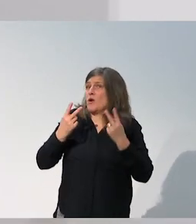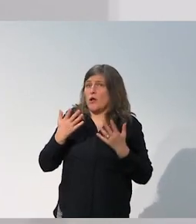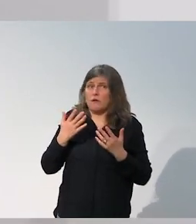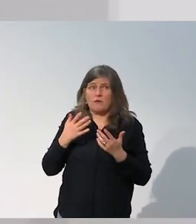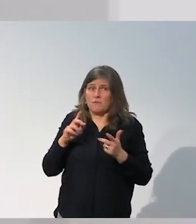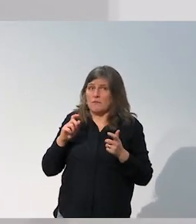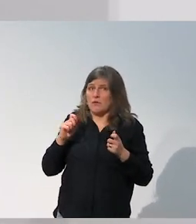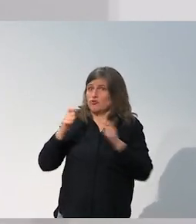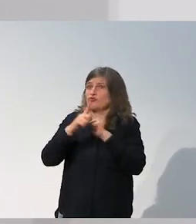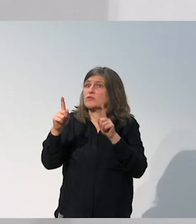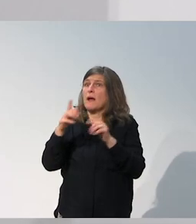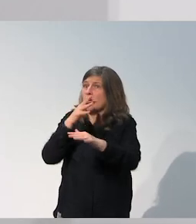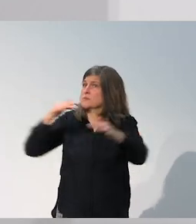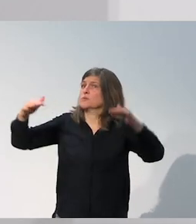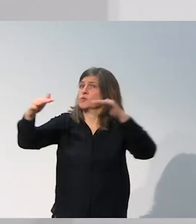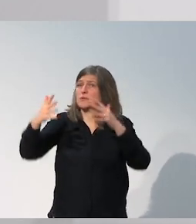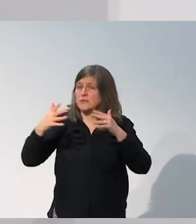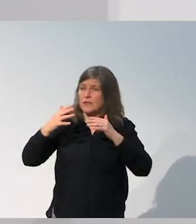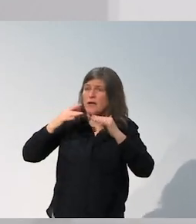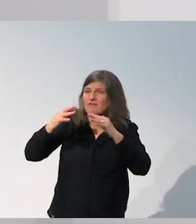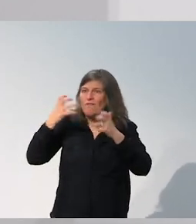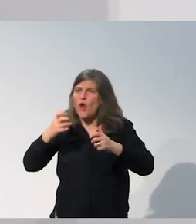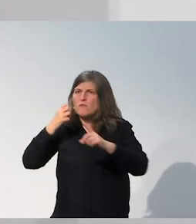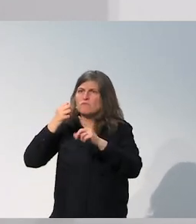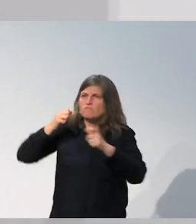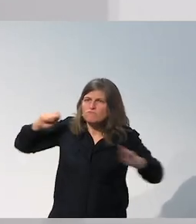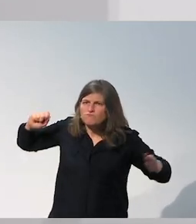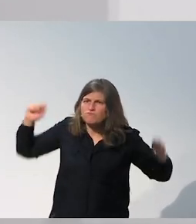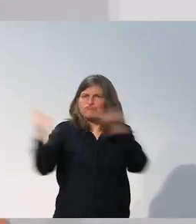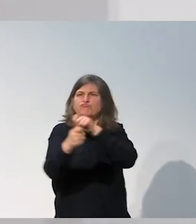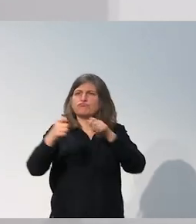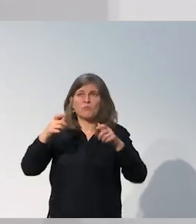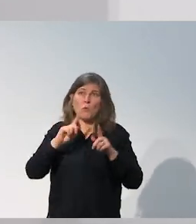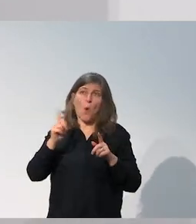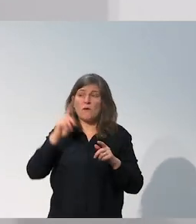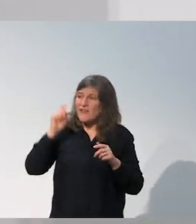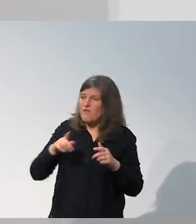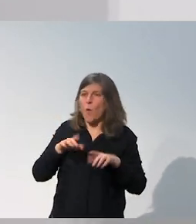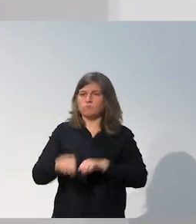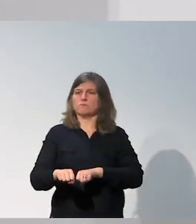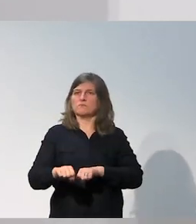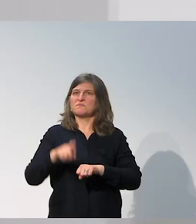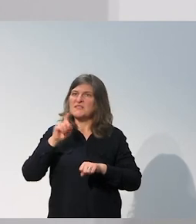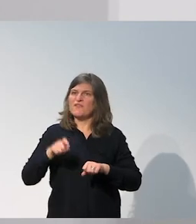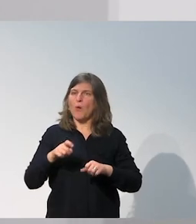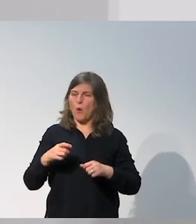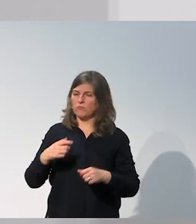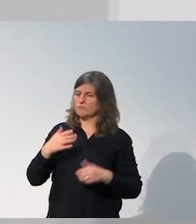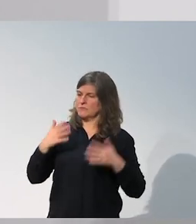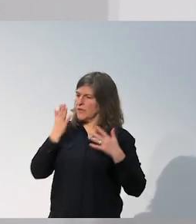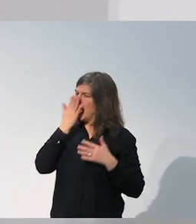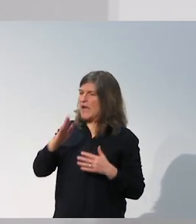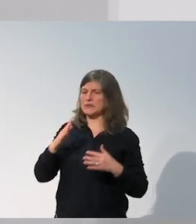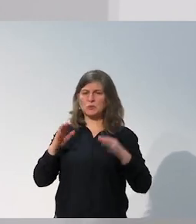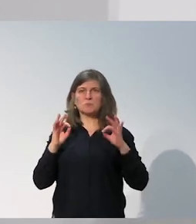effet, dans ces valeurs, il importe beaucoup de faire face, de tenir, de se tenir, de tenir